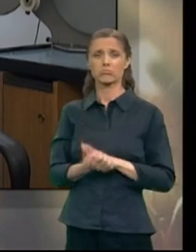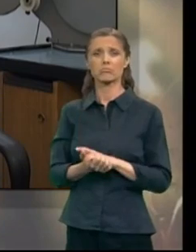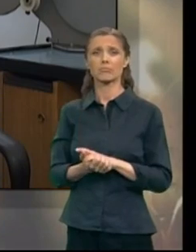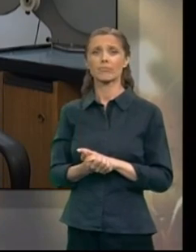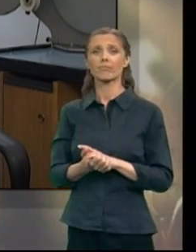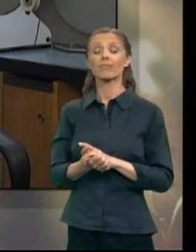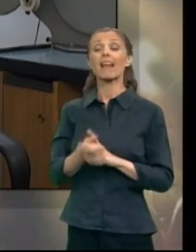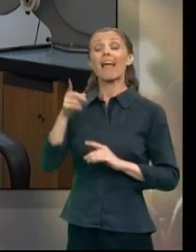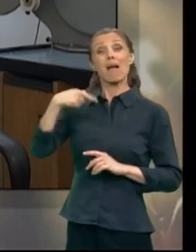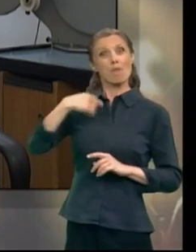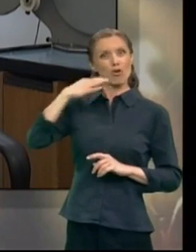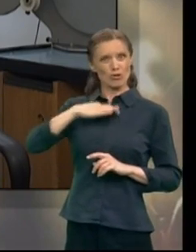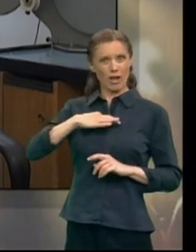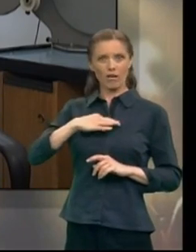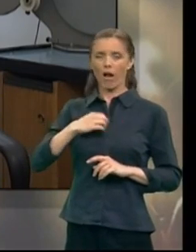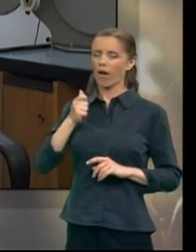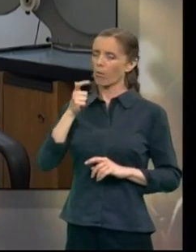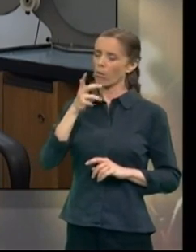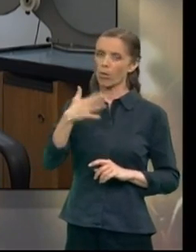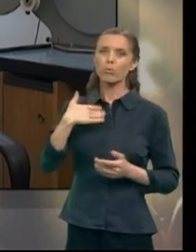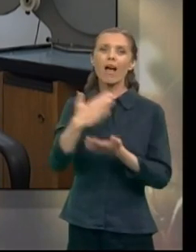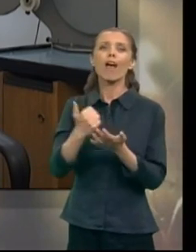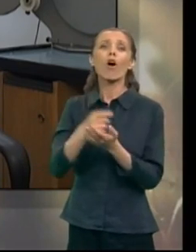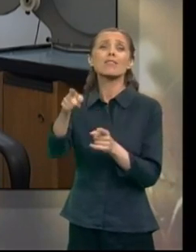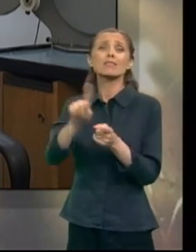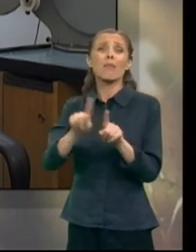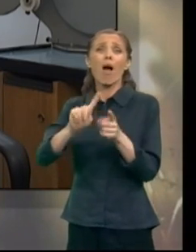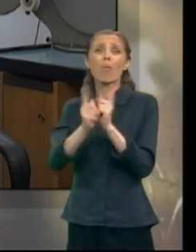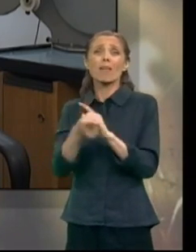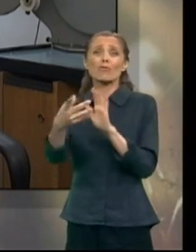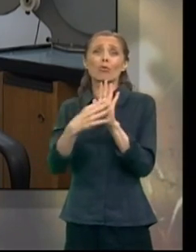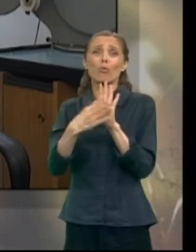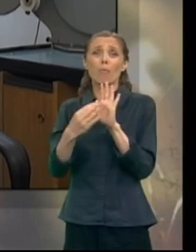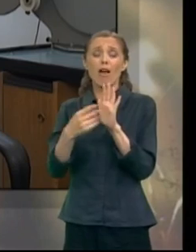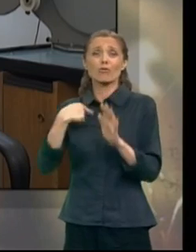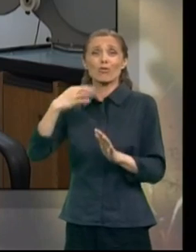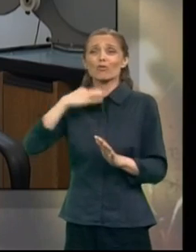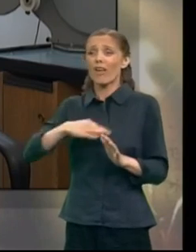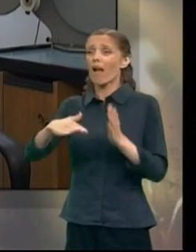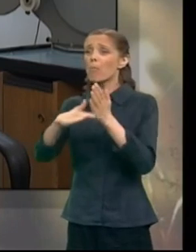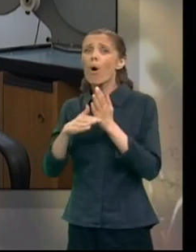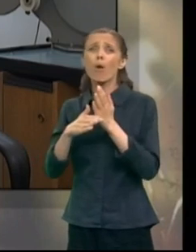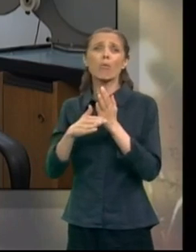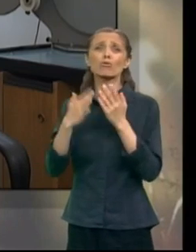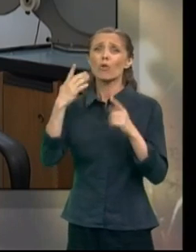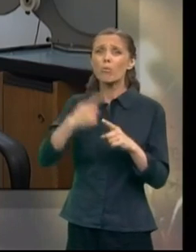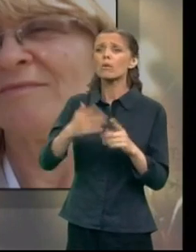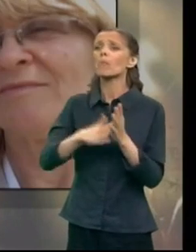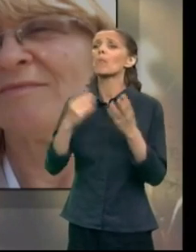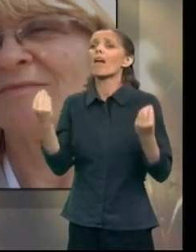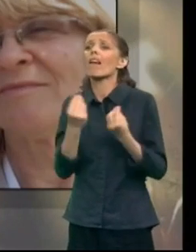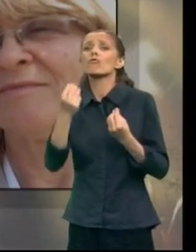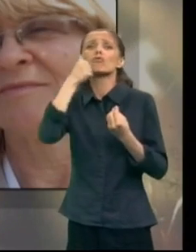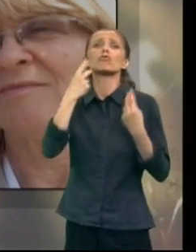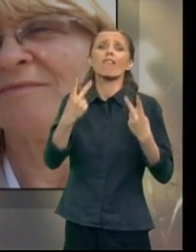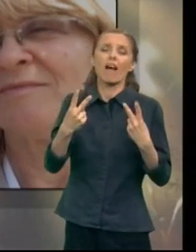i ona nam je dosta puta služila kao i tumač, ili na taj način nam je pomagala kad su neki bitni događaji u našem